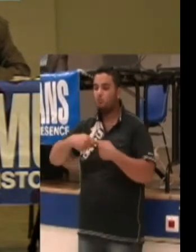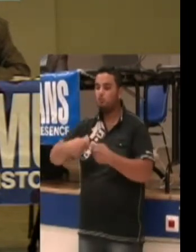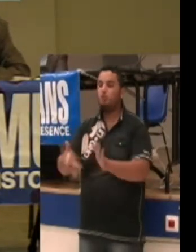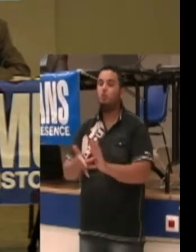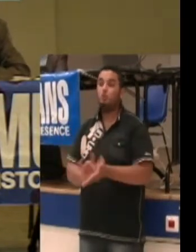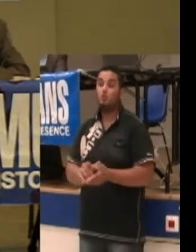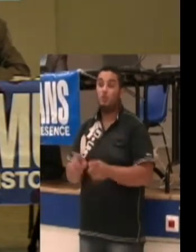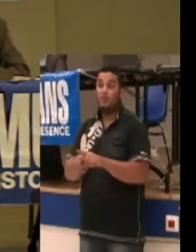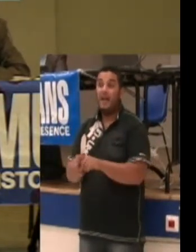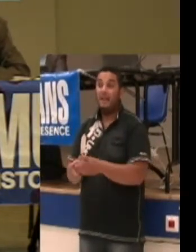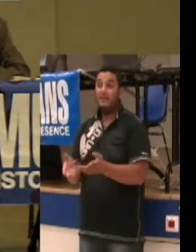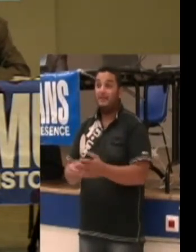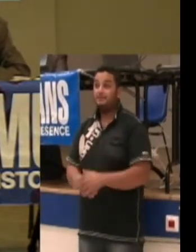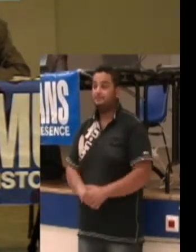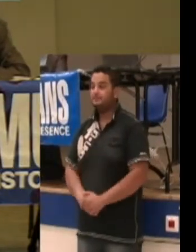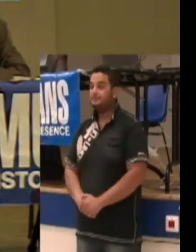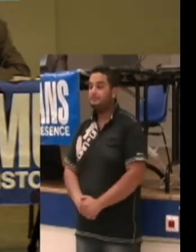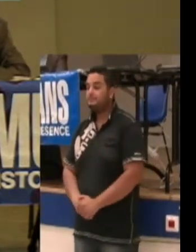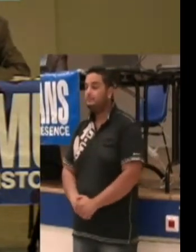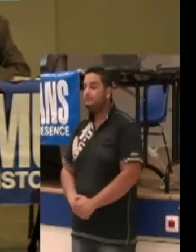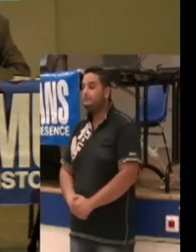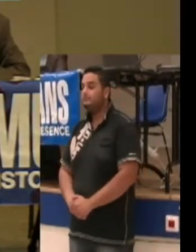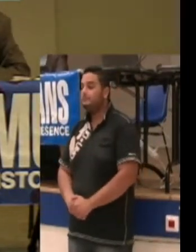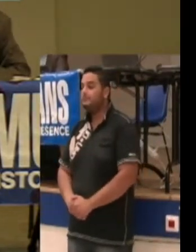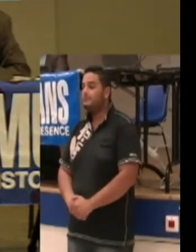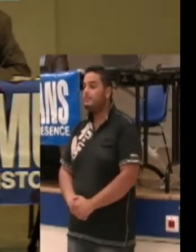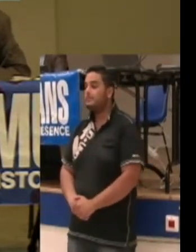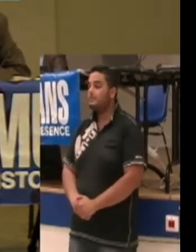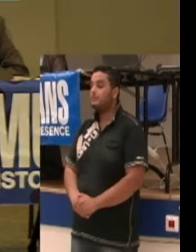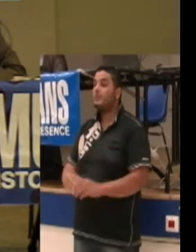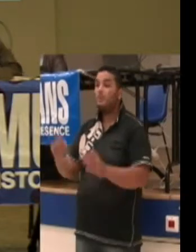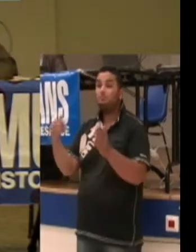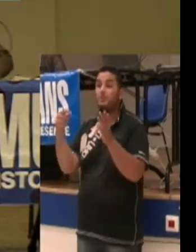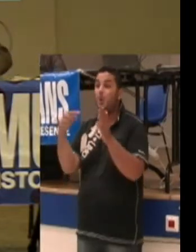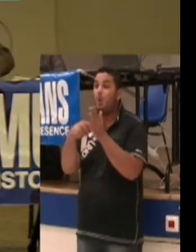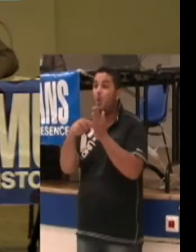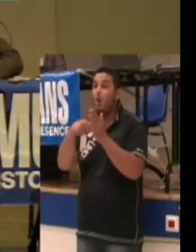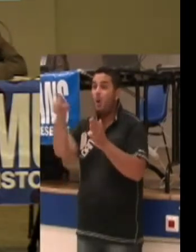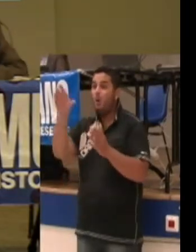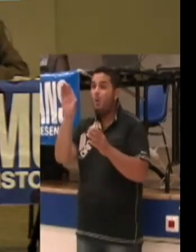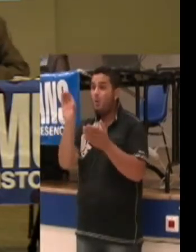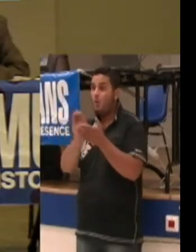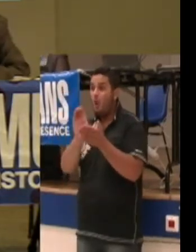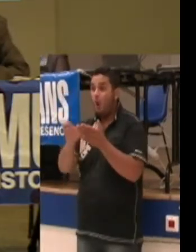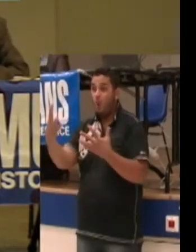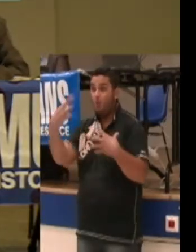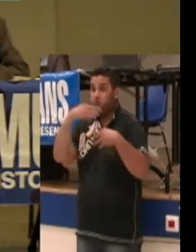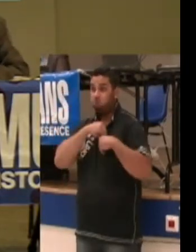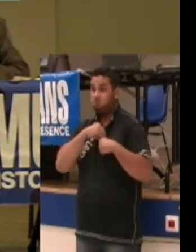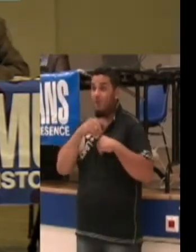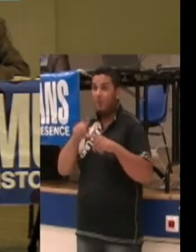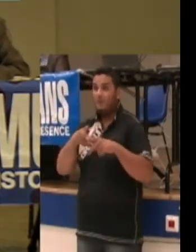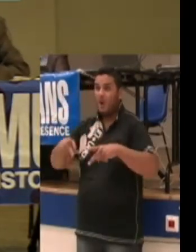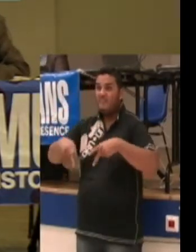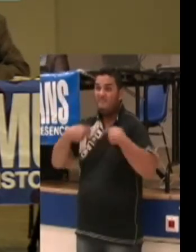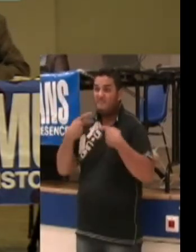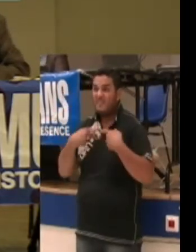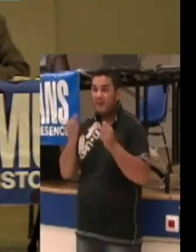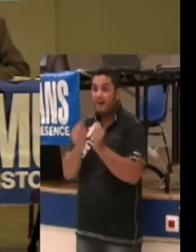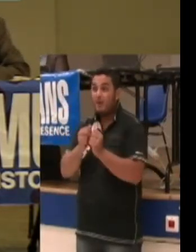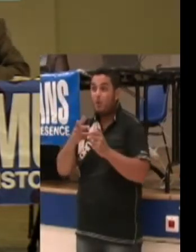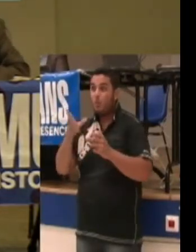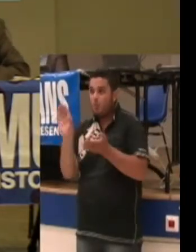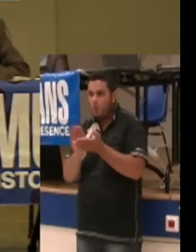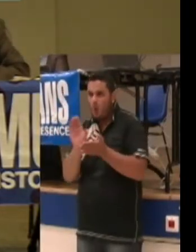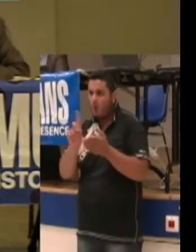il est là. C'est que quand vous avez le matatashabba du Coran, quand vous avez le Coran, que vous vivez, c'est-à-dire quand on vit le